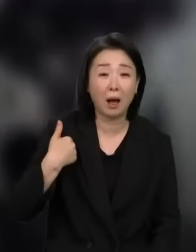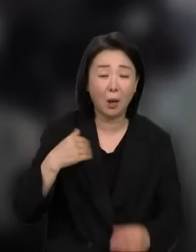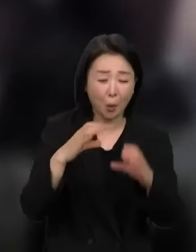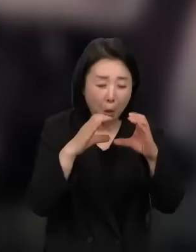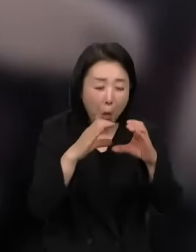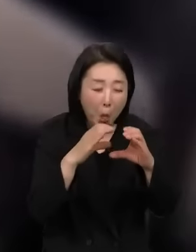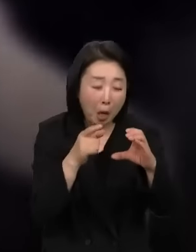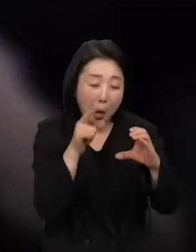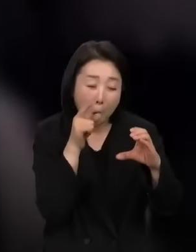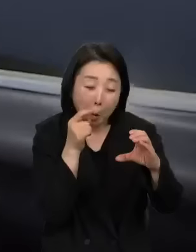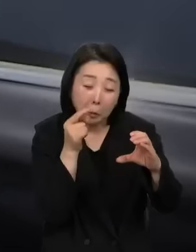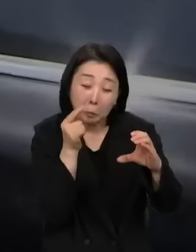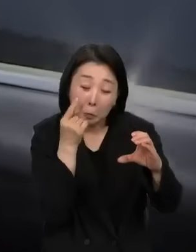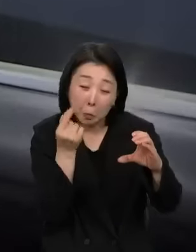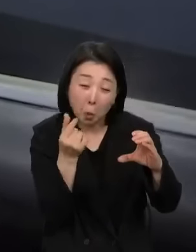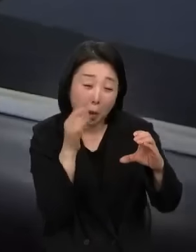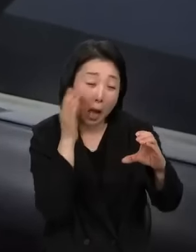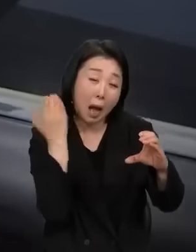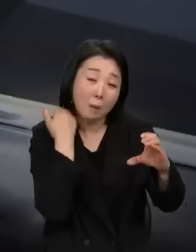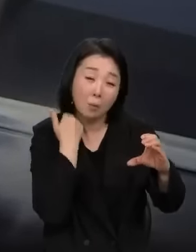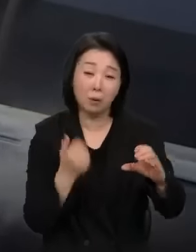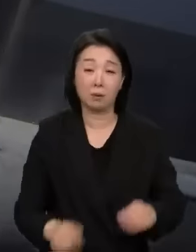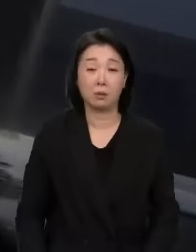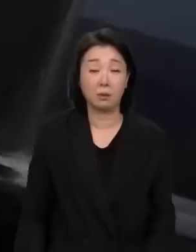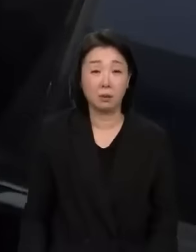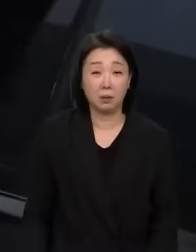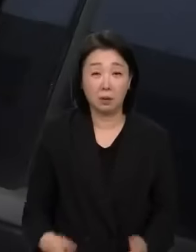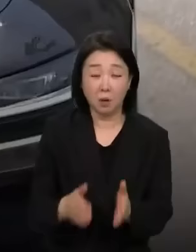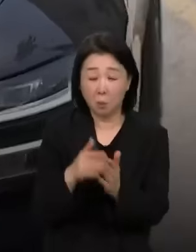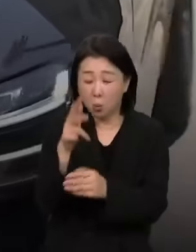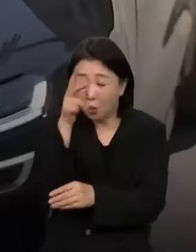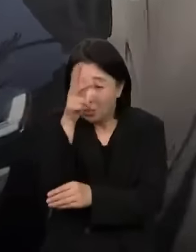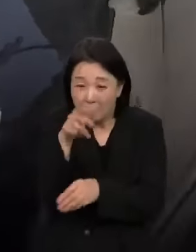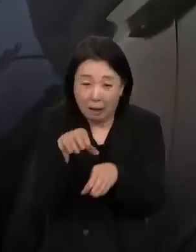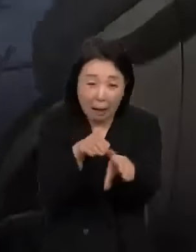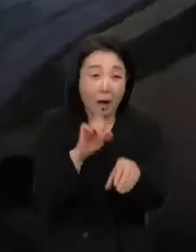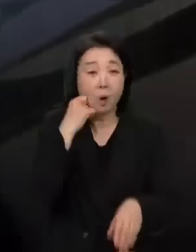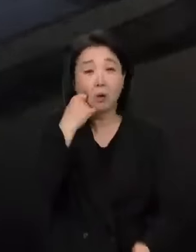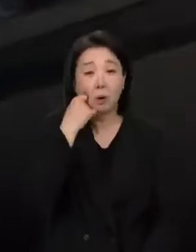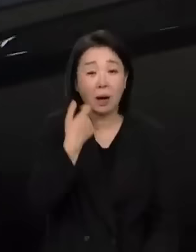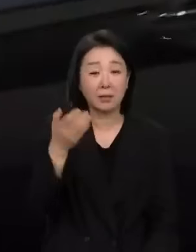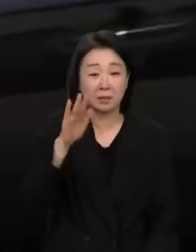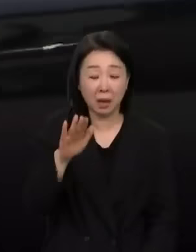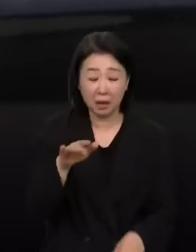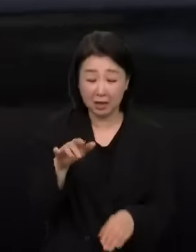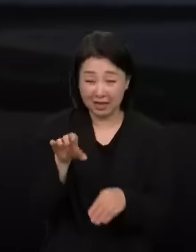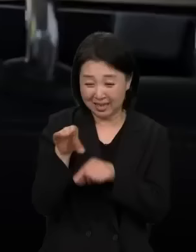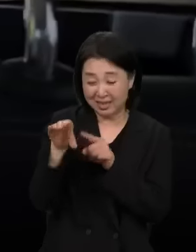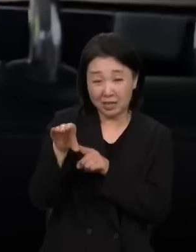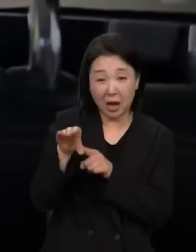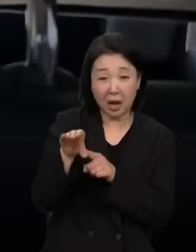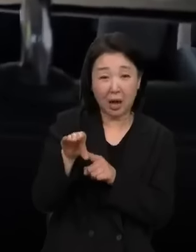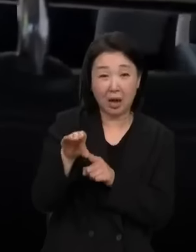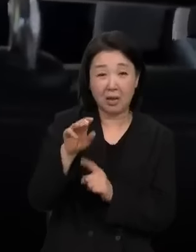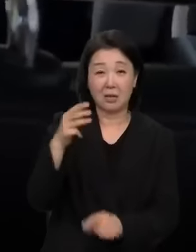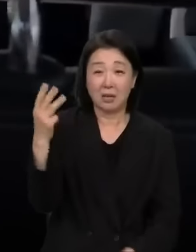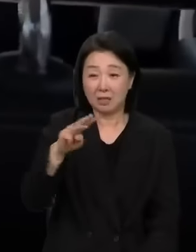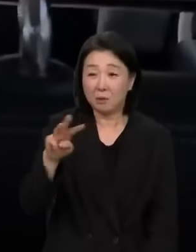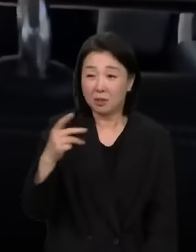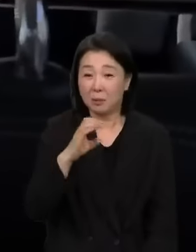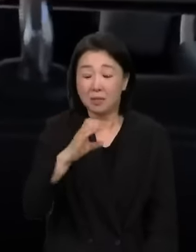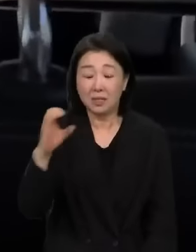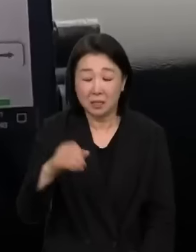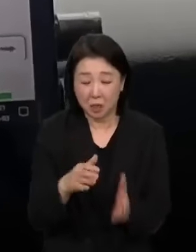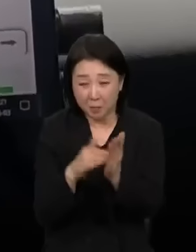조그마하니까 또 앞에. 보통 순찰차로는 따라가기도 어려운데 300km까지 달릴 수 있는 3,300cc